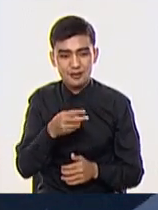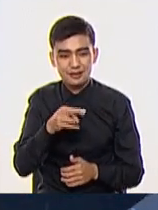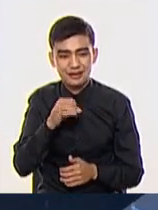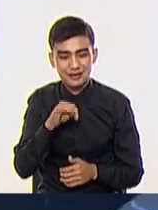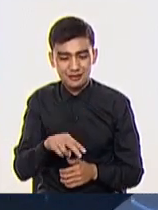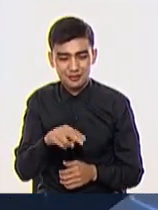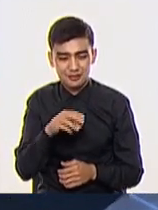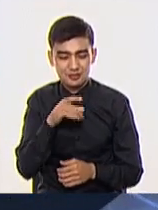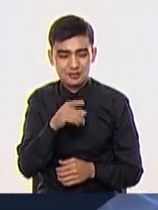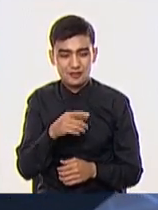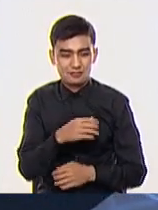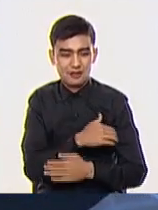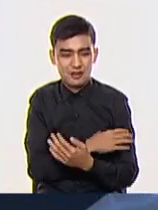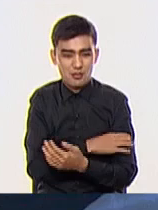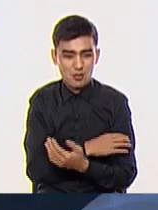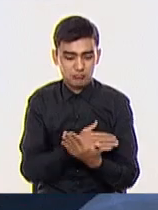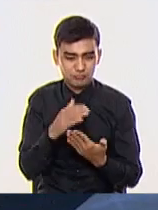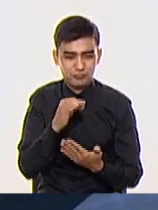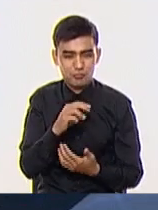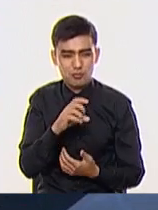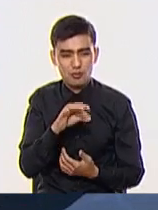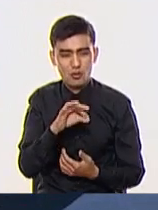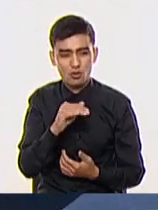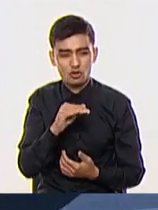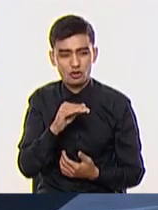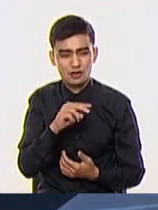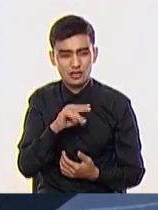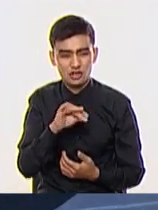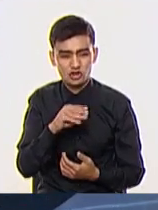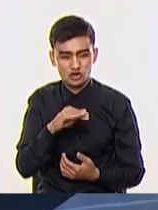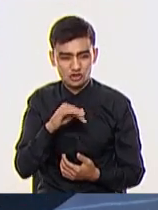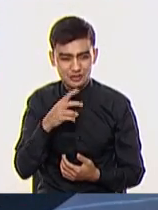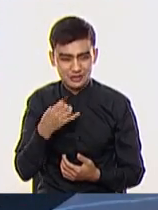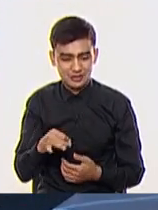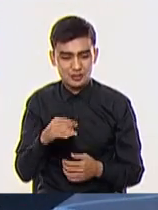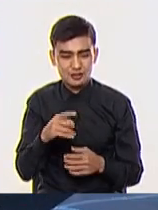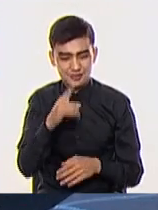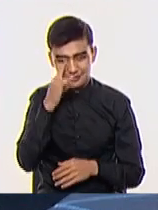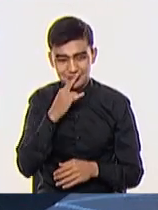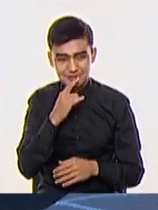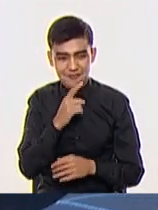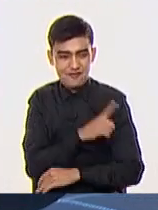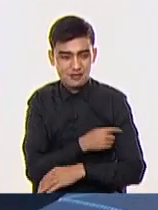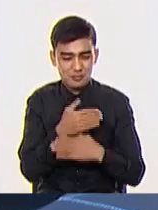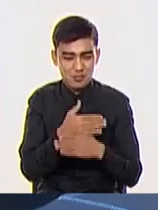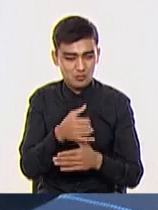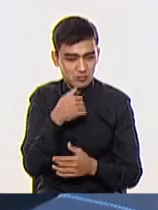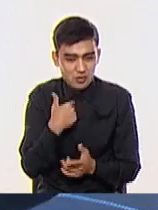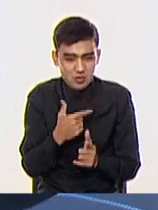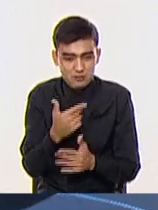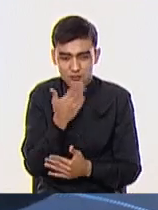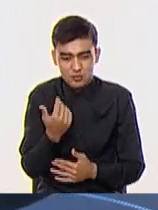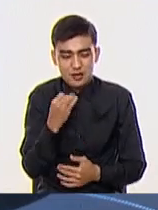высокая температура и пролежни поэтому казахстанские медики не готовы ему помочь его мама обивает пороги собирают деньги на